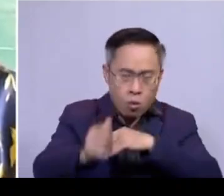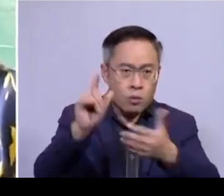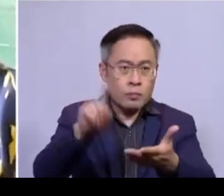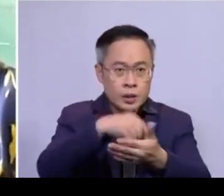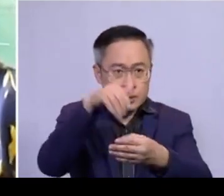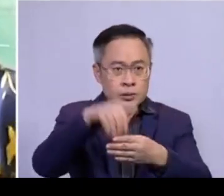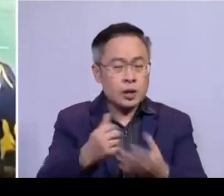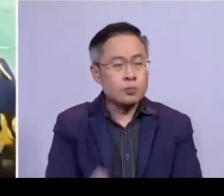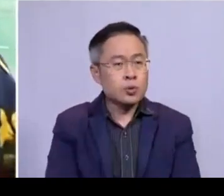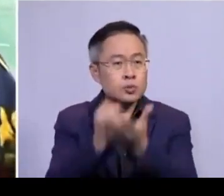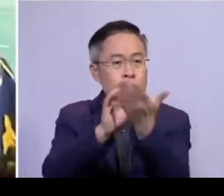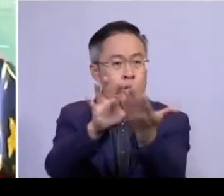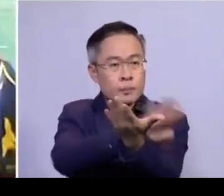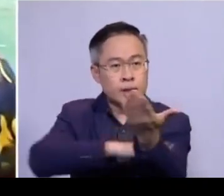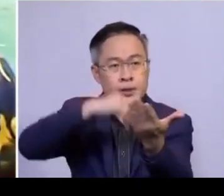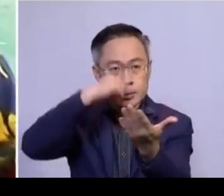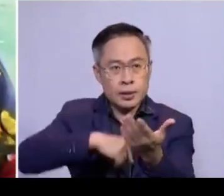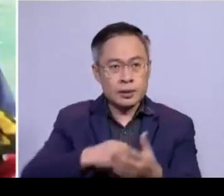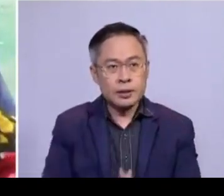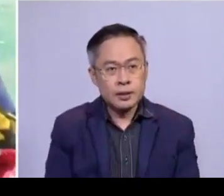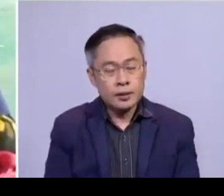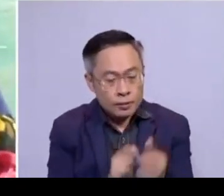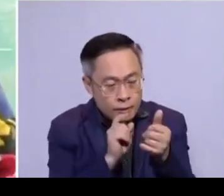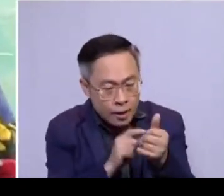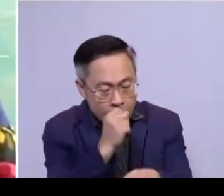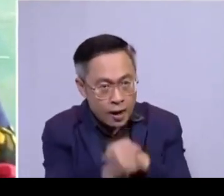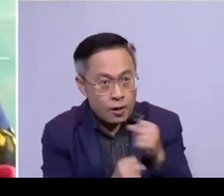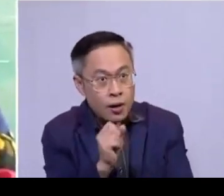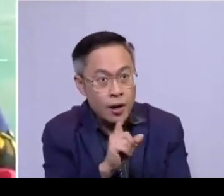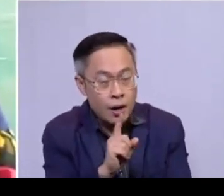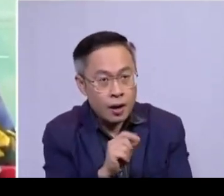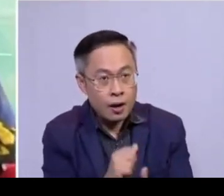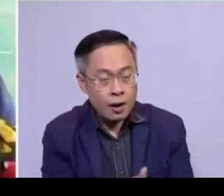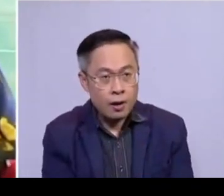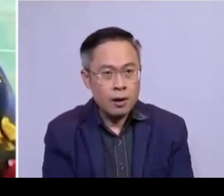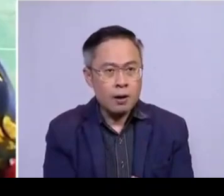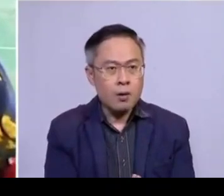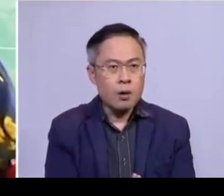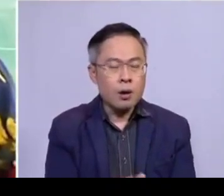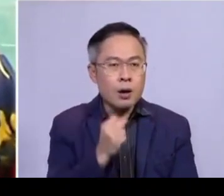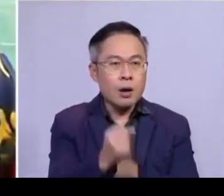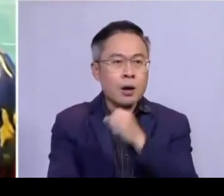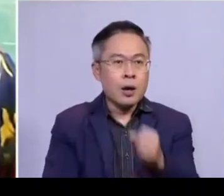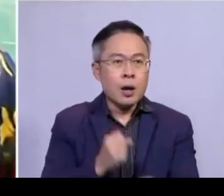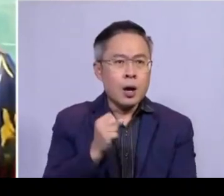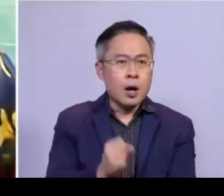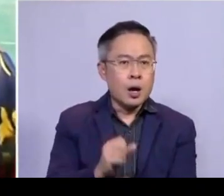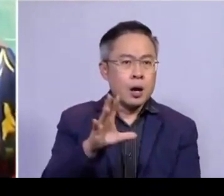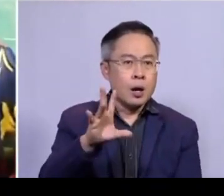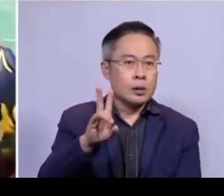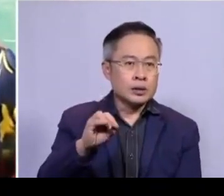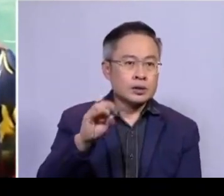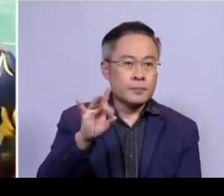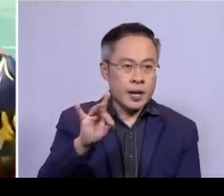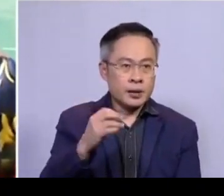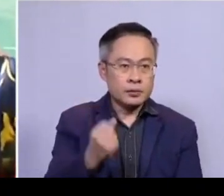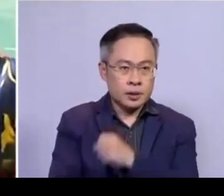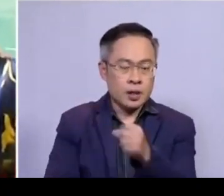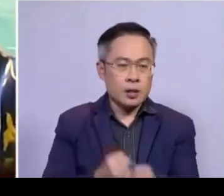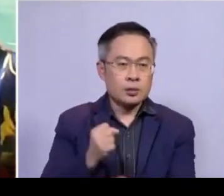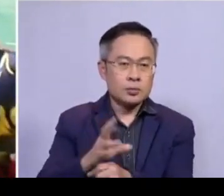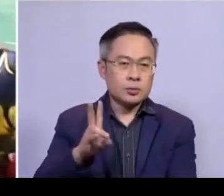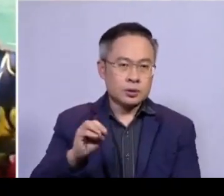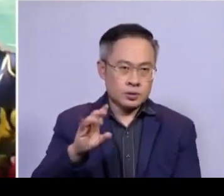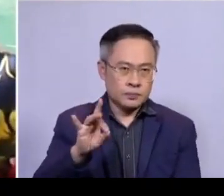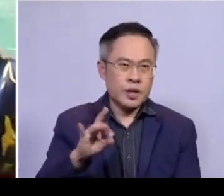ประเทศชาติค่ะ น ี่ ค ุ ณยายอายุเท่าไหร่แล้วคะ 77 โอ้ตั้งใจมาใช้สิทธิ์เลย ค่ะค